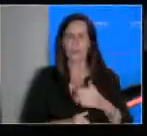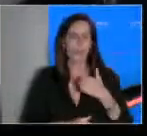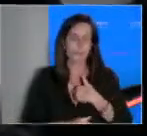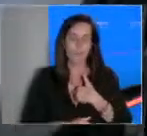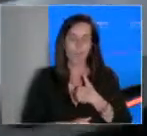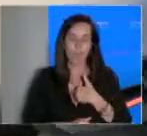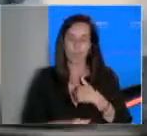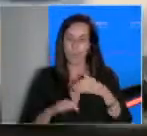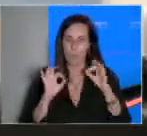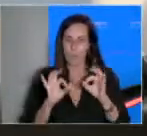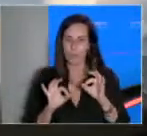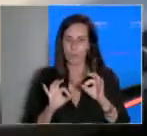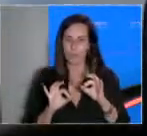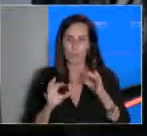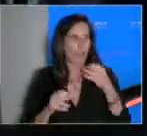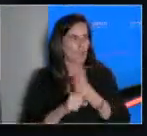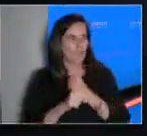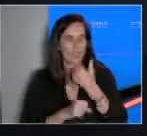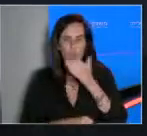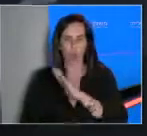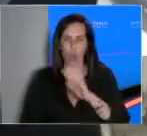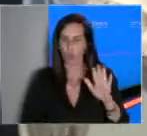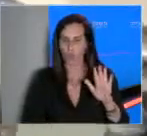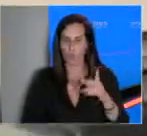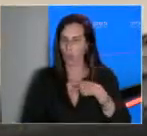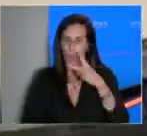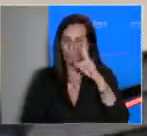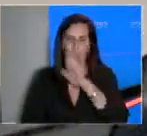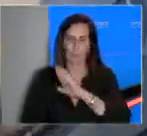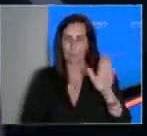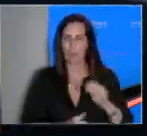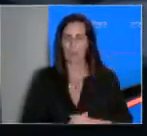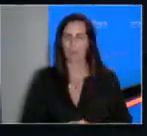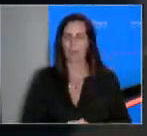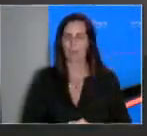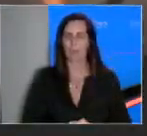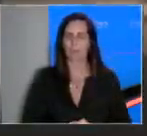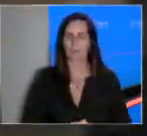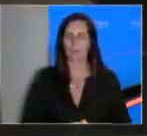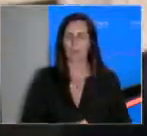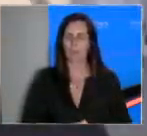ואנחנו באמת... לא, לא, מה שעשית זה לא טוב לחלוטין, אנחנו לא רואים אותך.